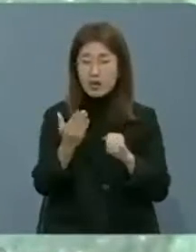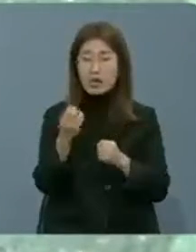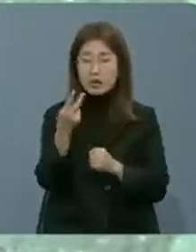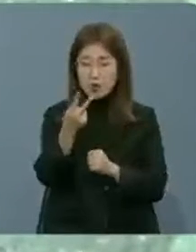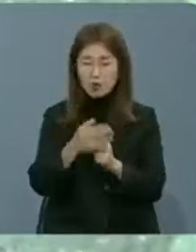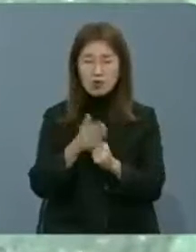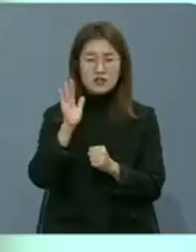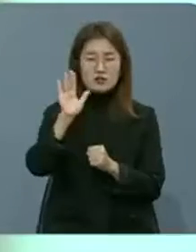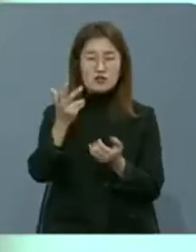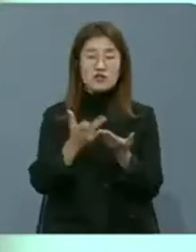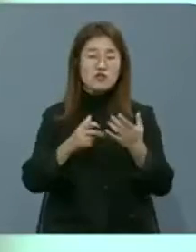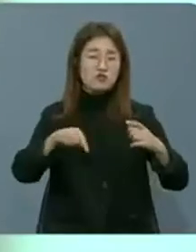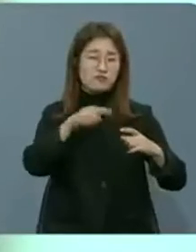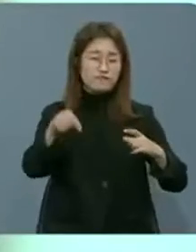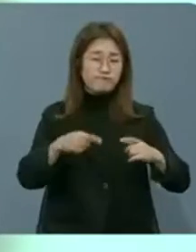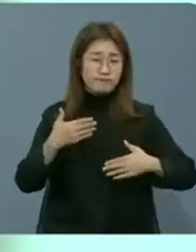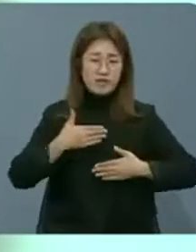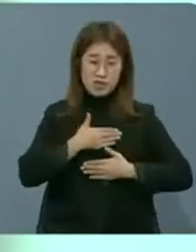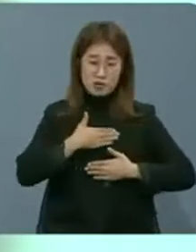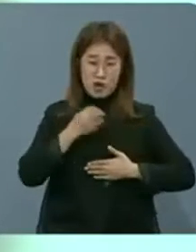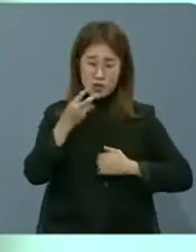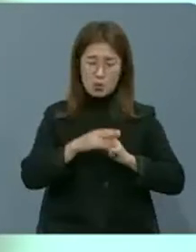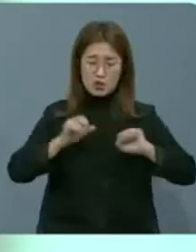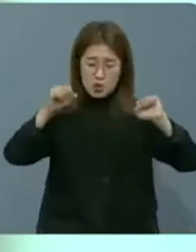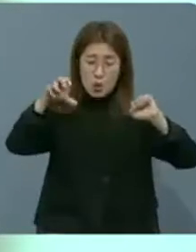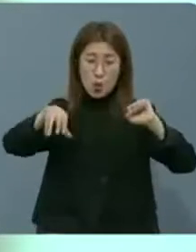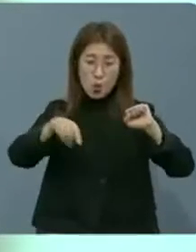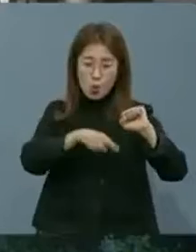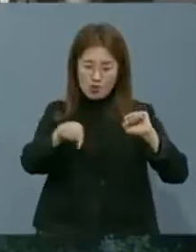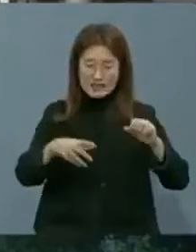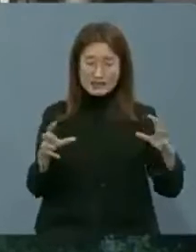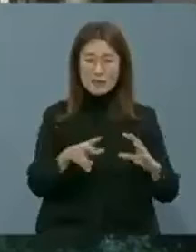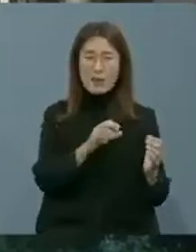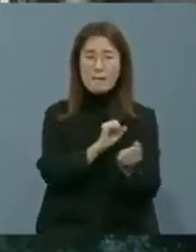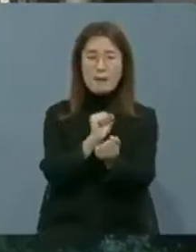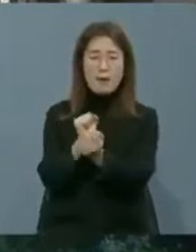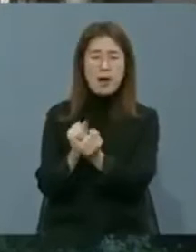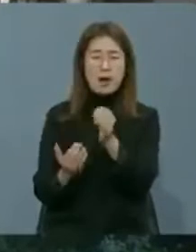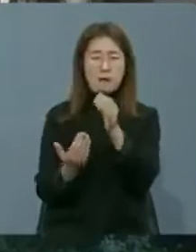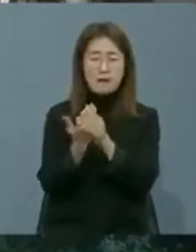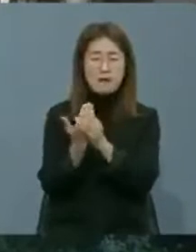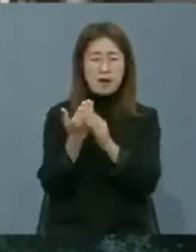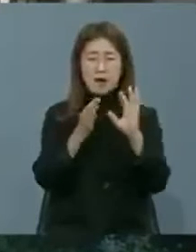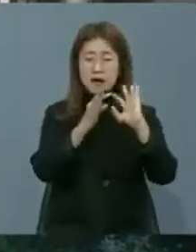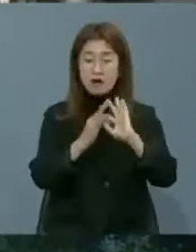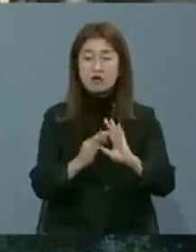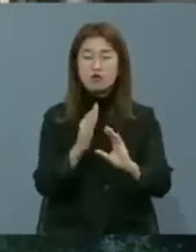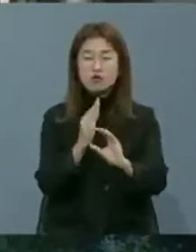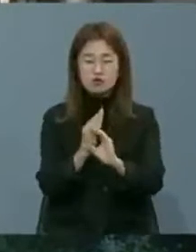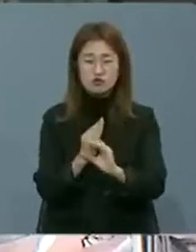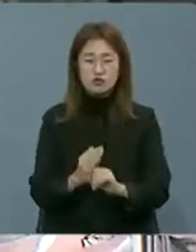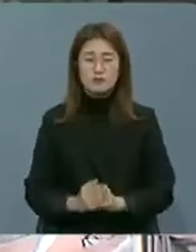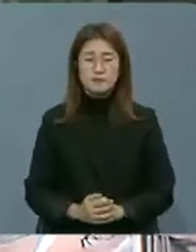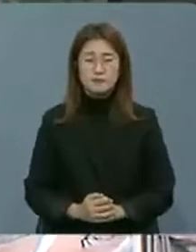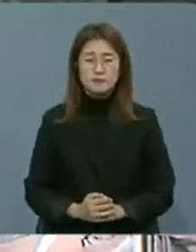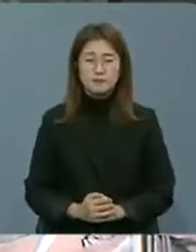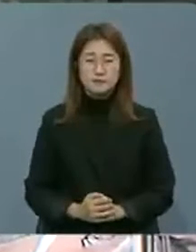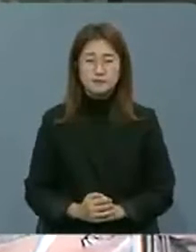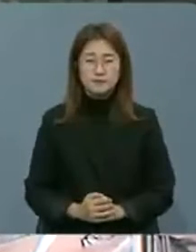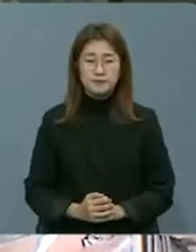최근 제주에선 사우나 에 이어 실내 체육시설 등 집단 감염 사례가 여전히 발생하는 점도 변수입니다